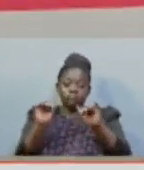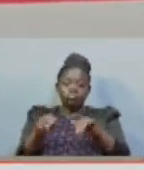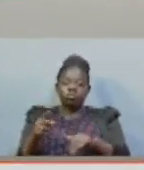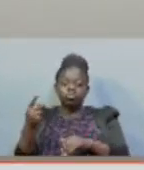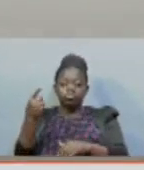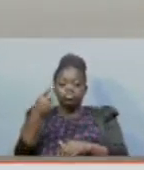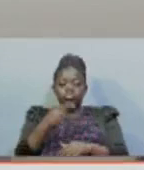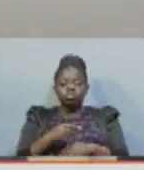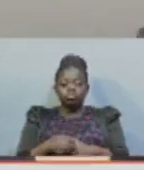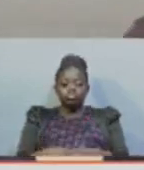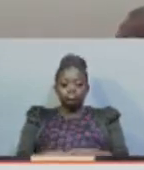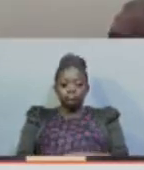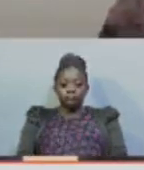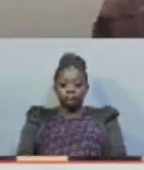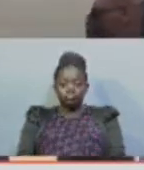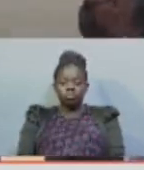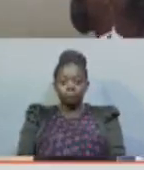bbiri.